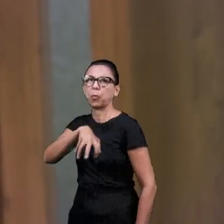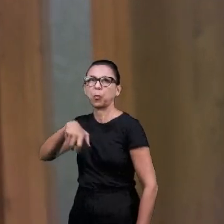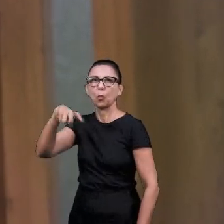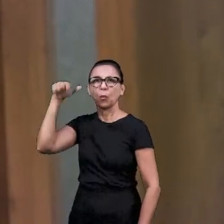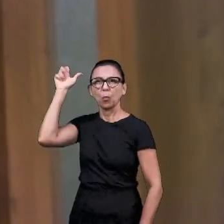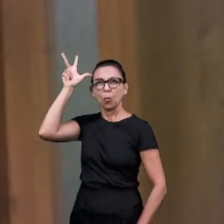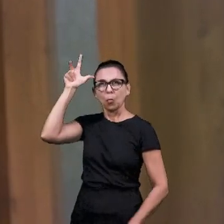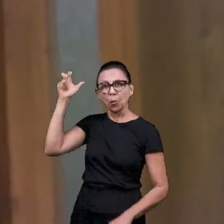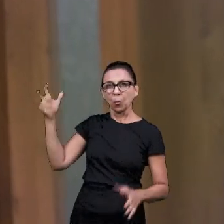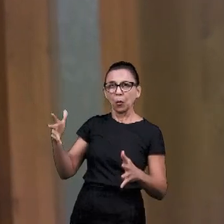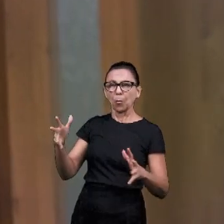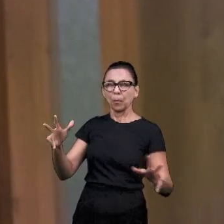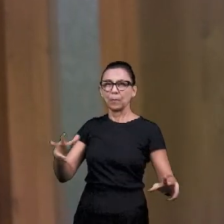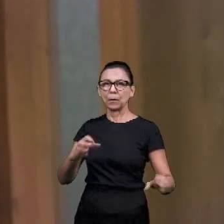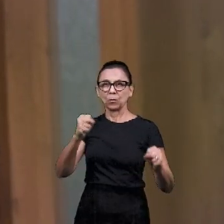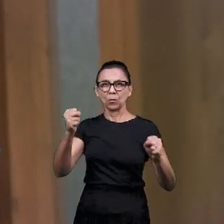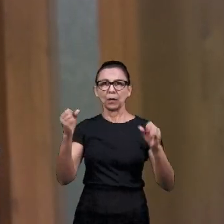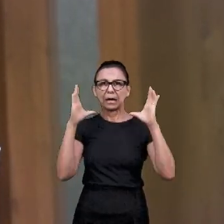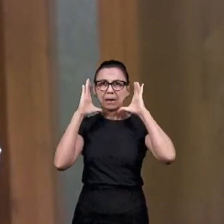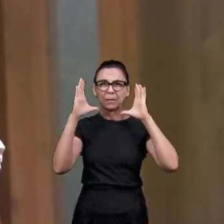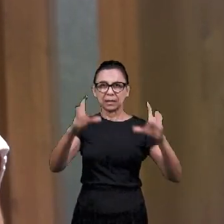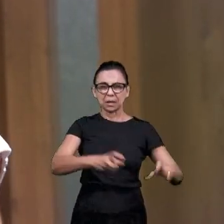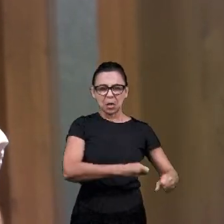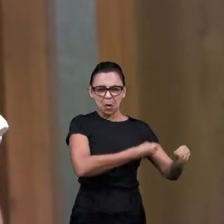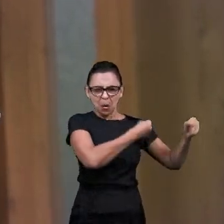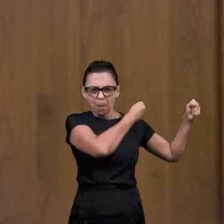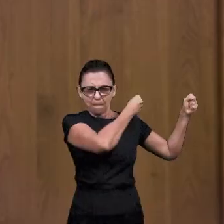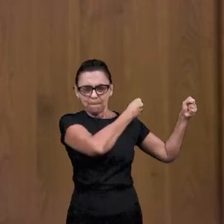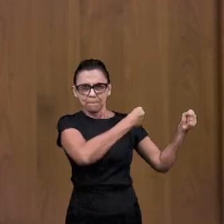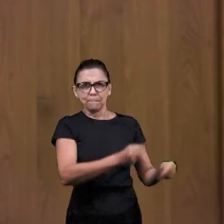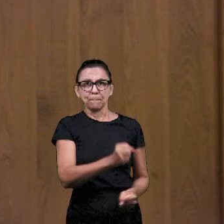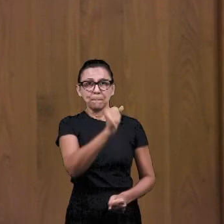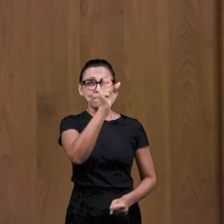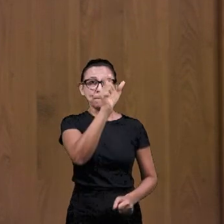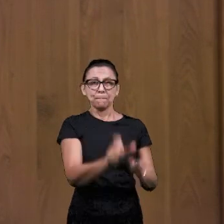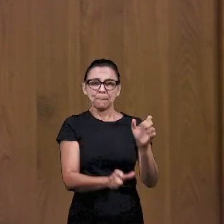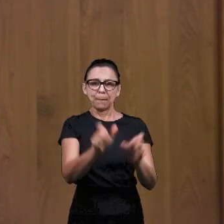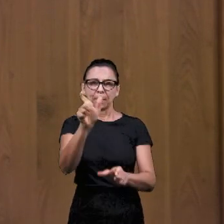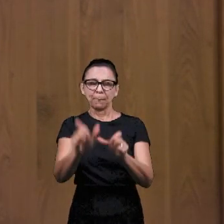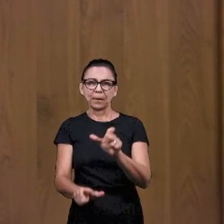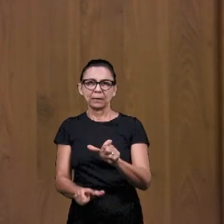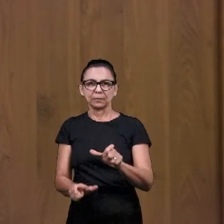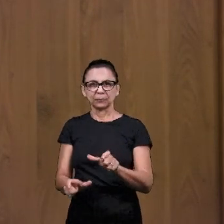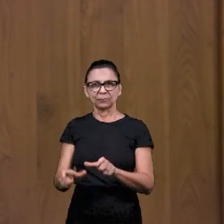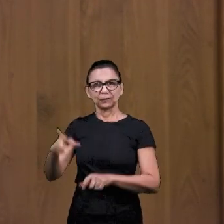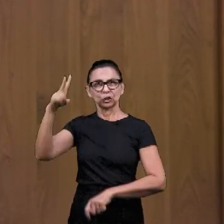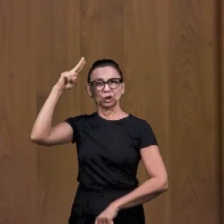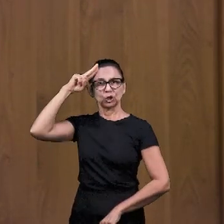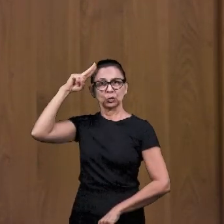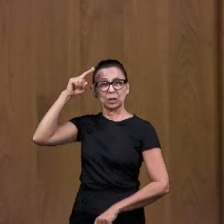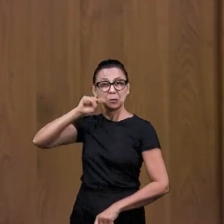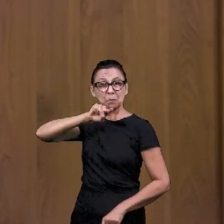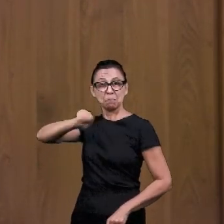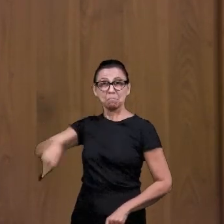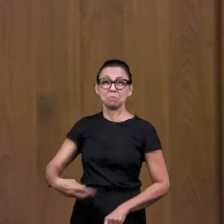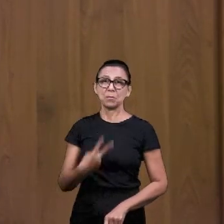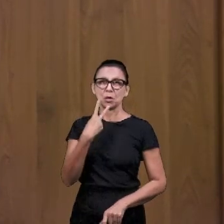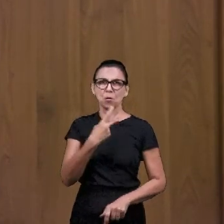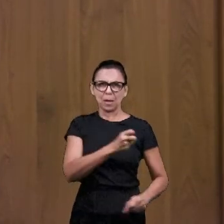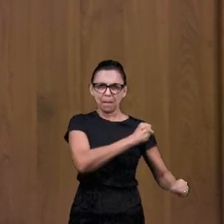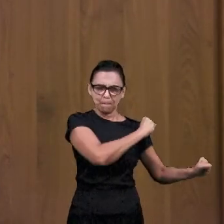1000 soldats philistins. Cette grande victoire a été le pouvoir de Dieu dans la vie de